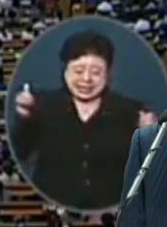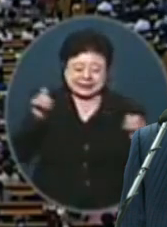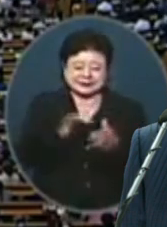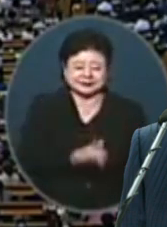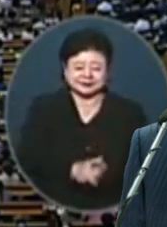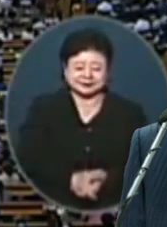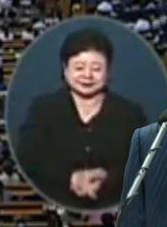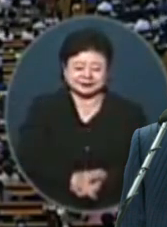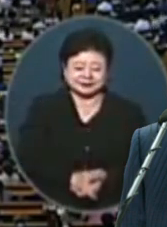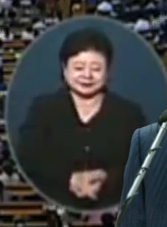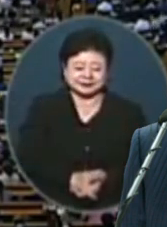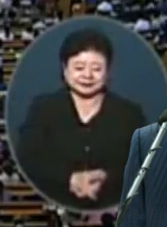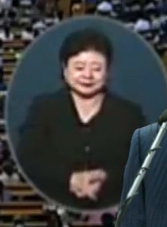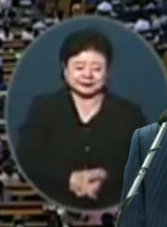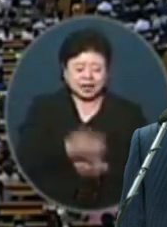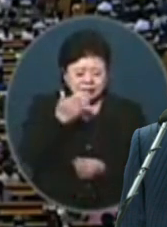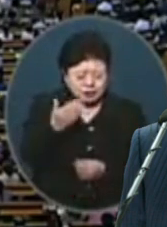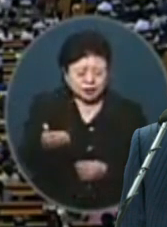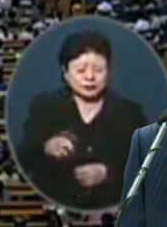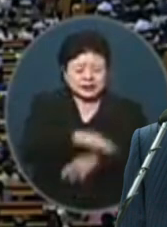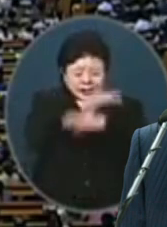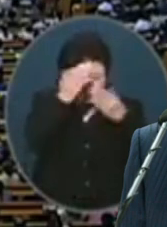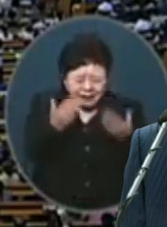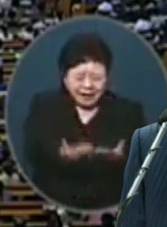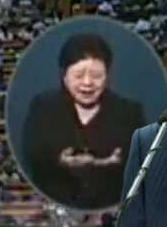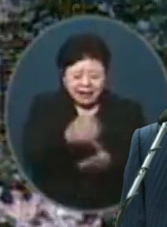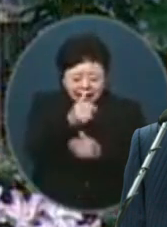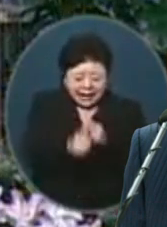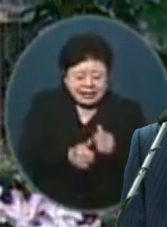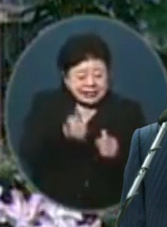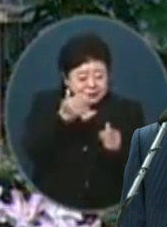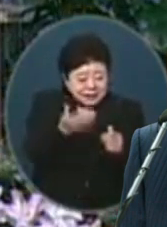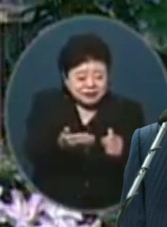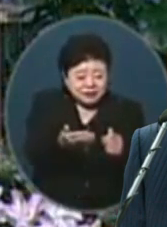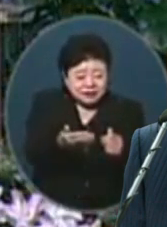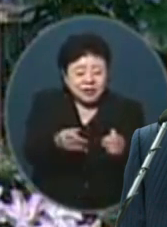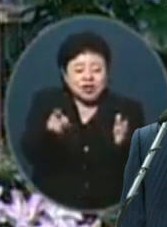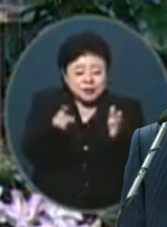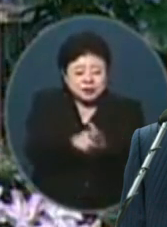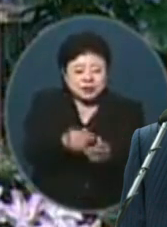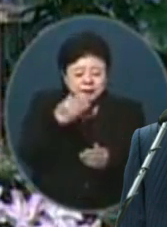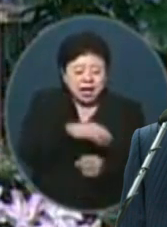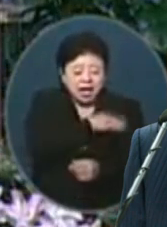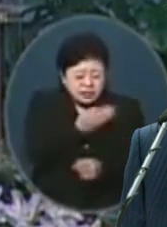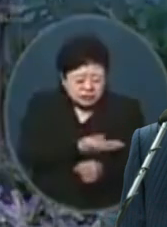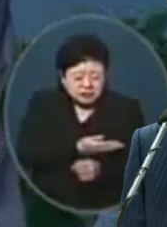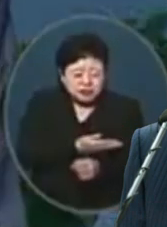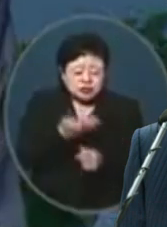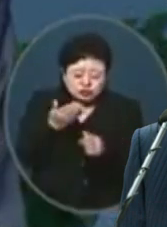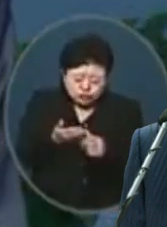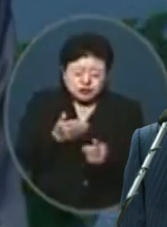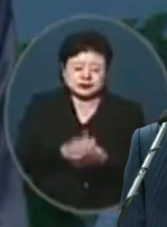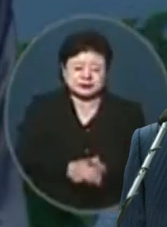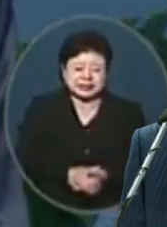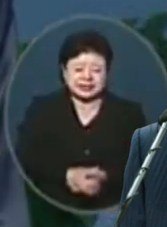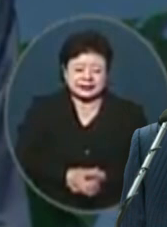자니라. 여러분은 다 하나님께서 믿을 수 있는 능력을